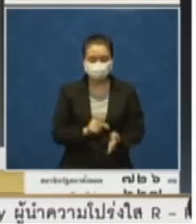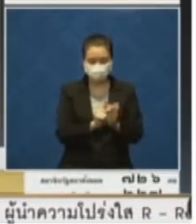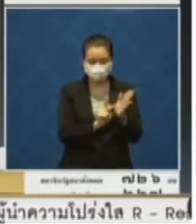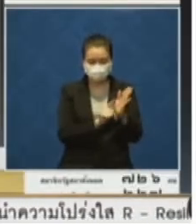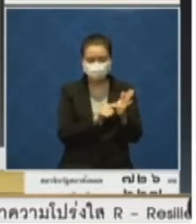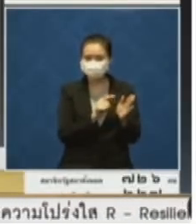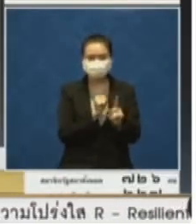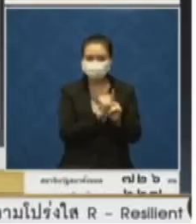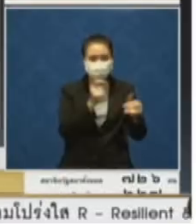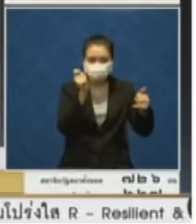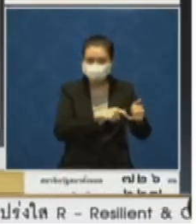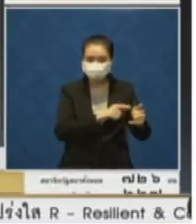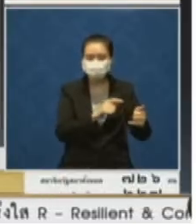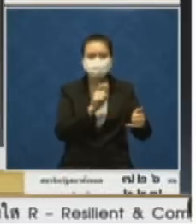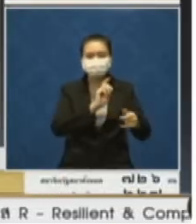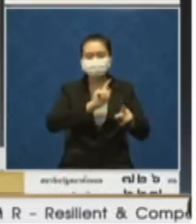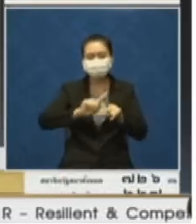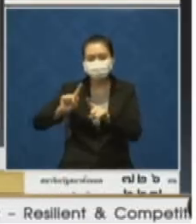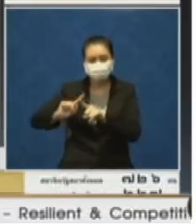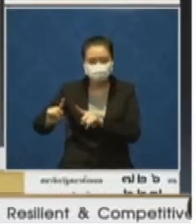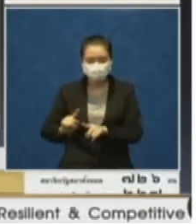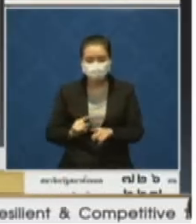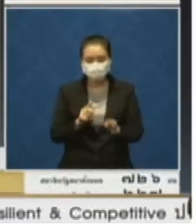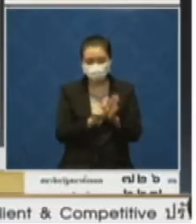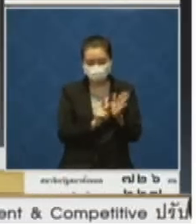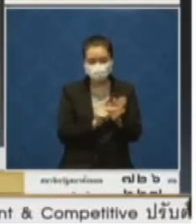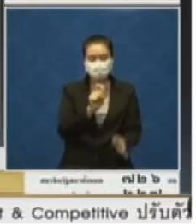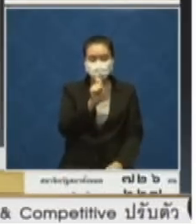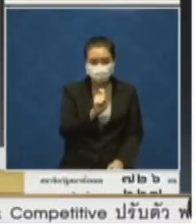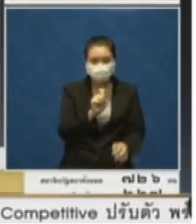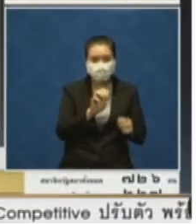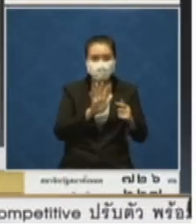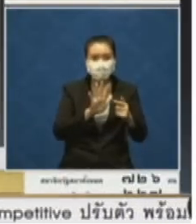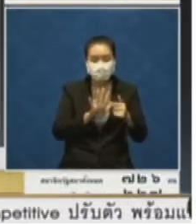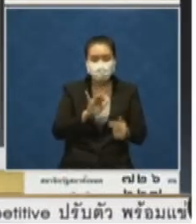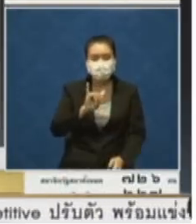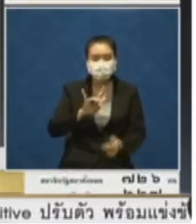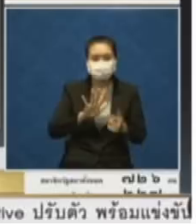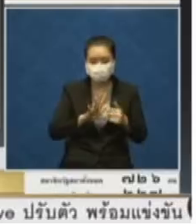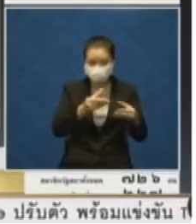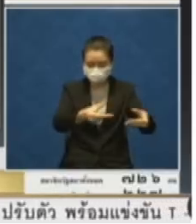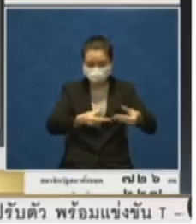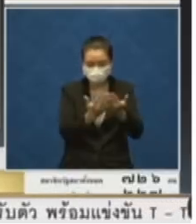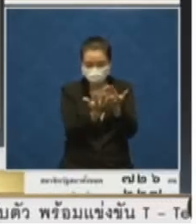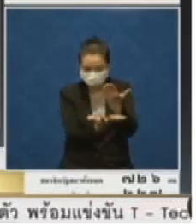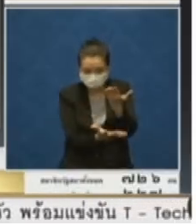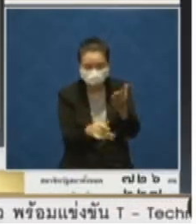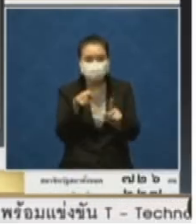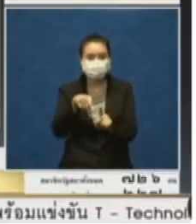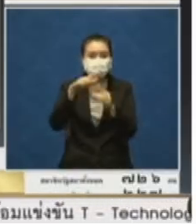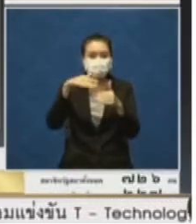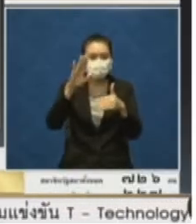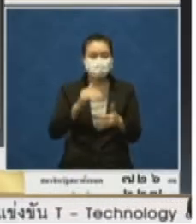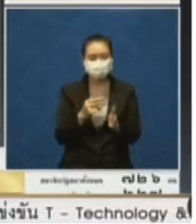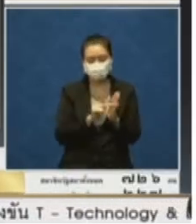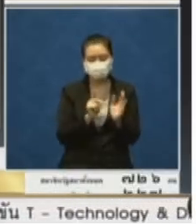ใช้กฎหมายอายามานบพนชบับทำมาตลอดชีวตเขาไม่เคยมีปัญหาไม่จริงเี่ย เขาพูดแดงวเขาไม่รู้ว่า องคก่เขามีปัญห